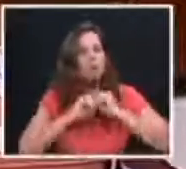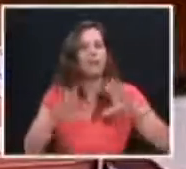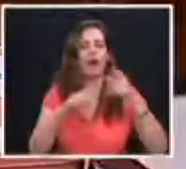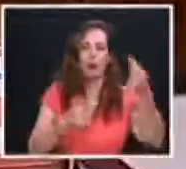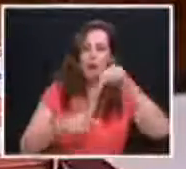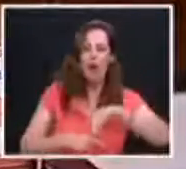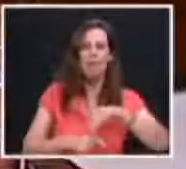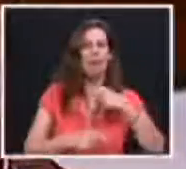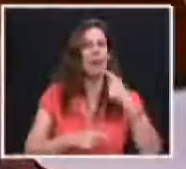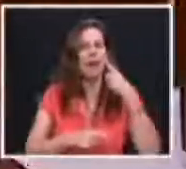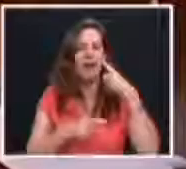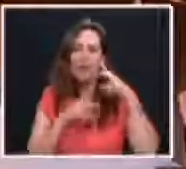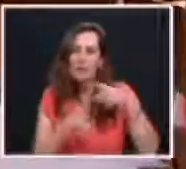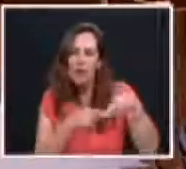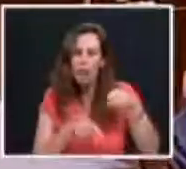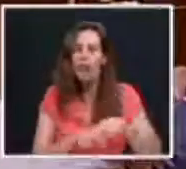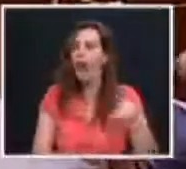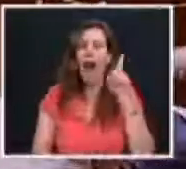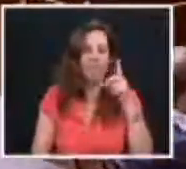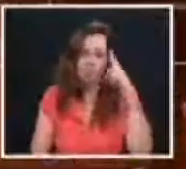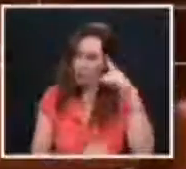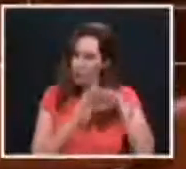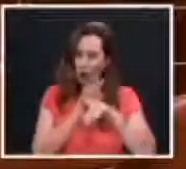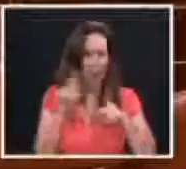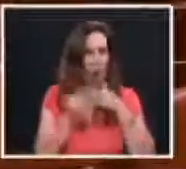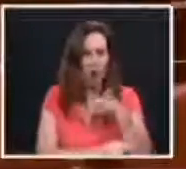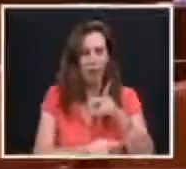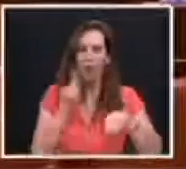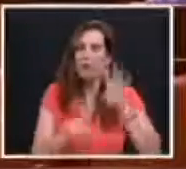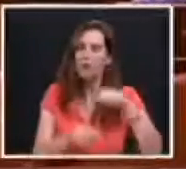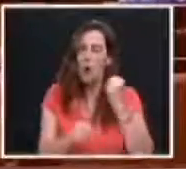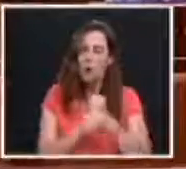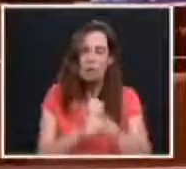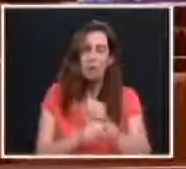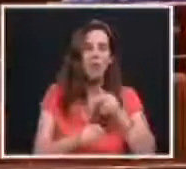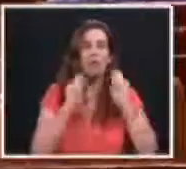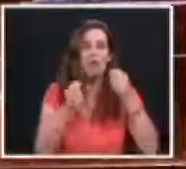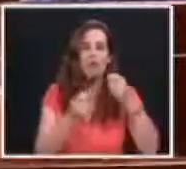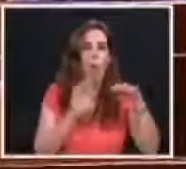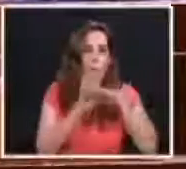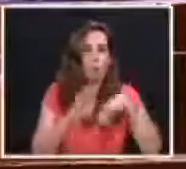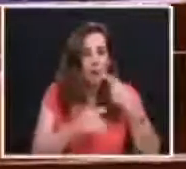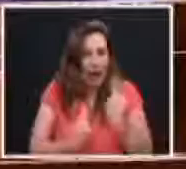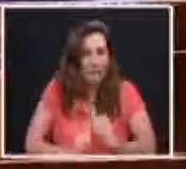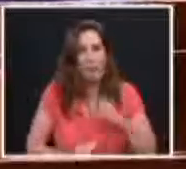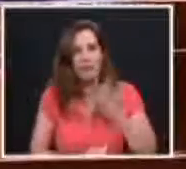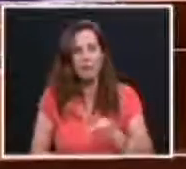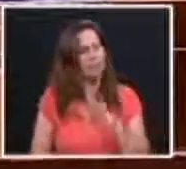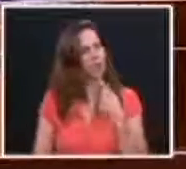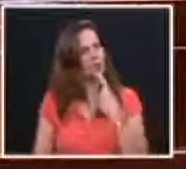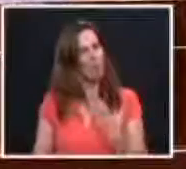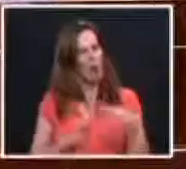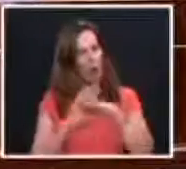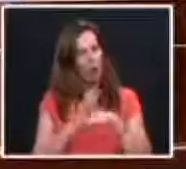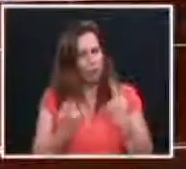פה ולהריץ דחקות איתך ועם לרר, אבל הם יודעים שחוקים אלה לא יעברו, ולפעמים אפילו עושים יותר מזה, הם הגישו חוקים שהם אחרי זה מתנגדים אליהם בעצמם. מה זאת אומרת